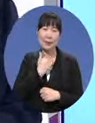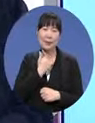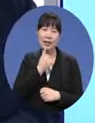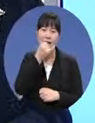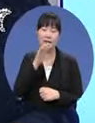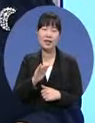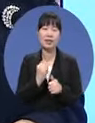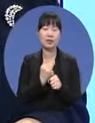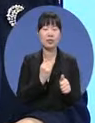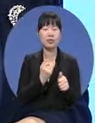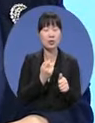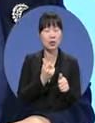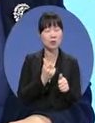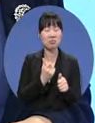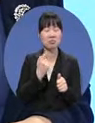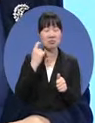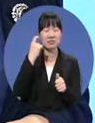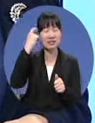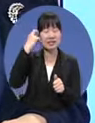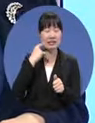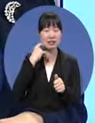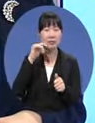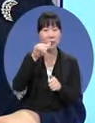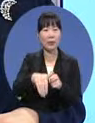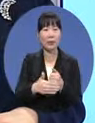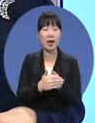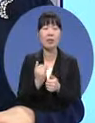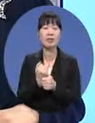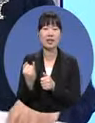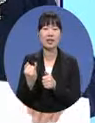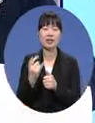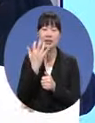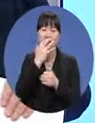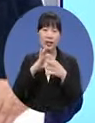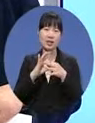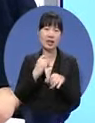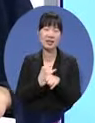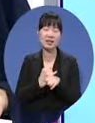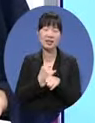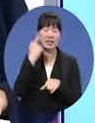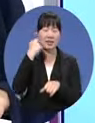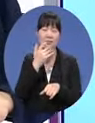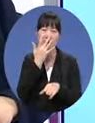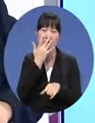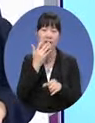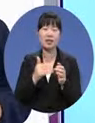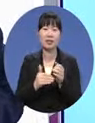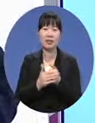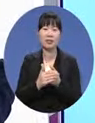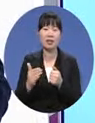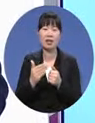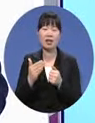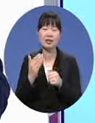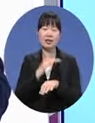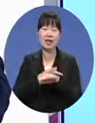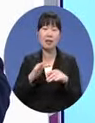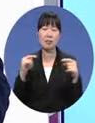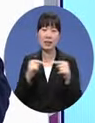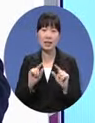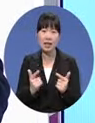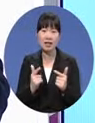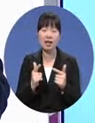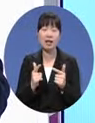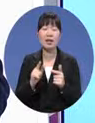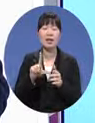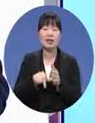그때 죽거든요, 좀. 부인하고 하는 게. 예. 그러니까 이때는 좀 이렇게 안 될 때가 있어요. 그래서 그럼 뭐냐면 하자고